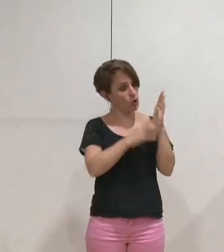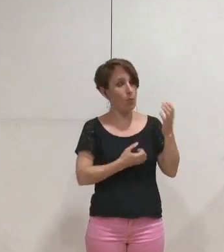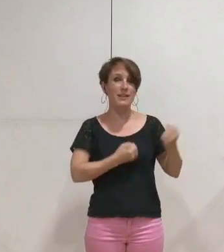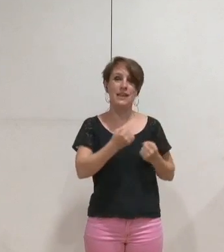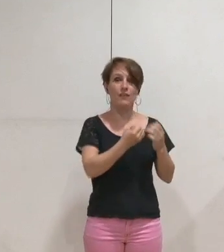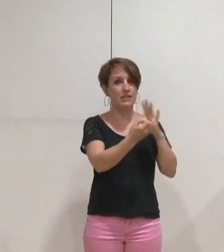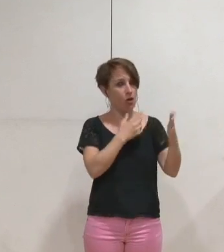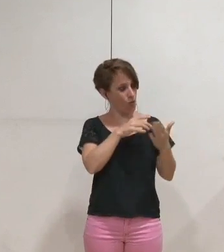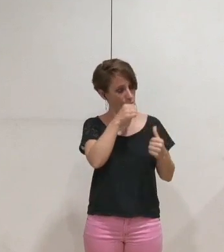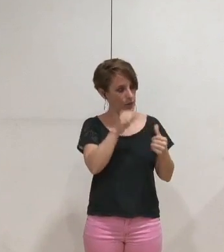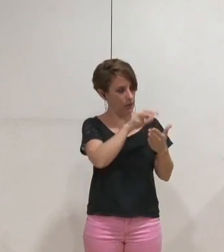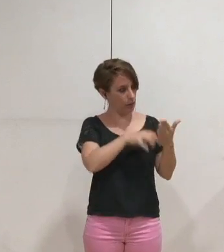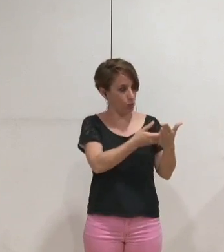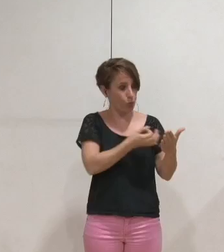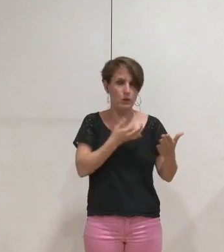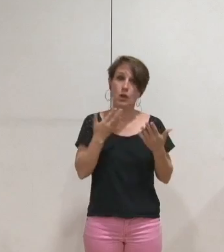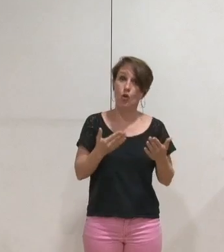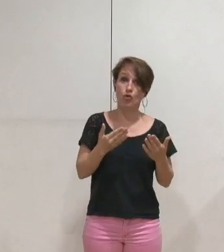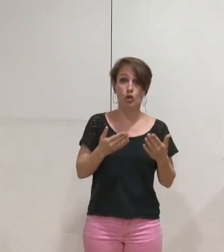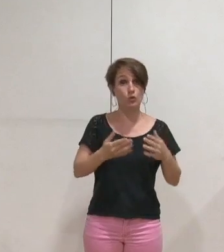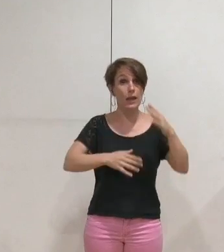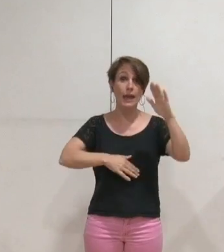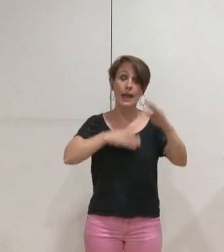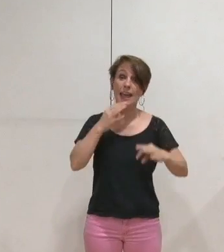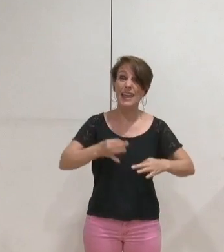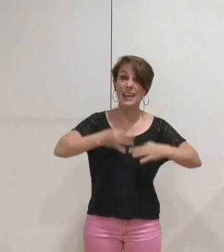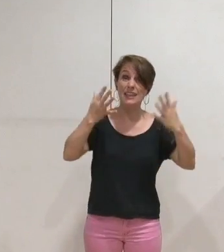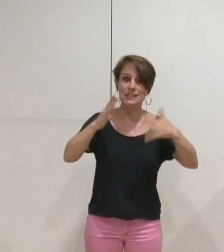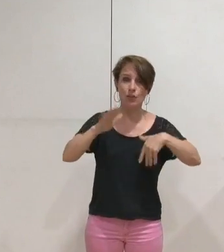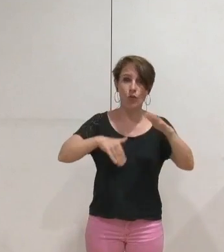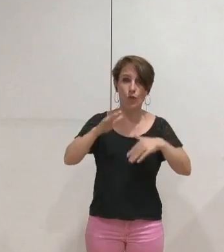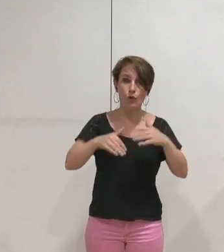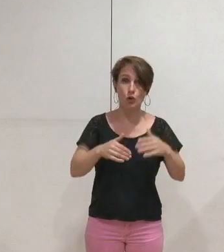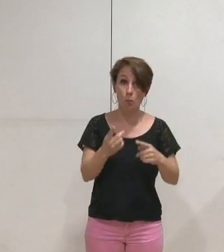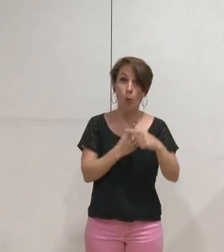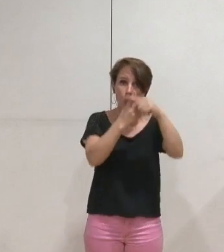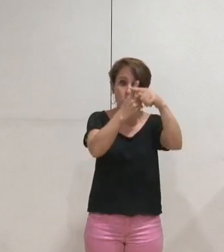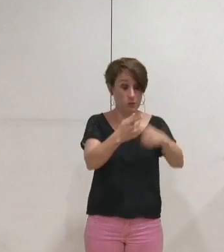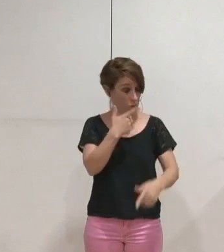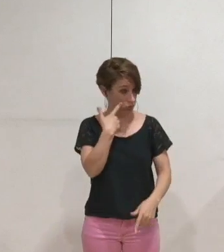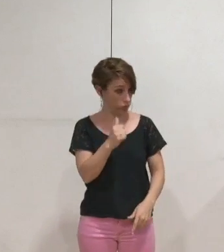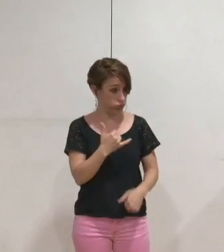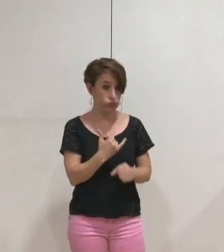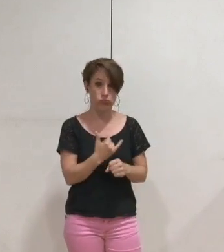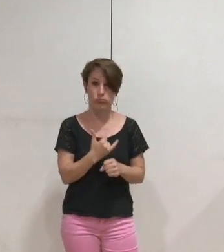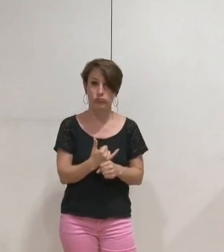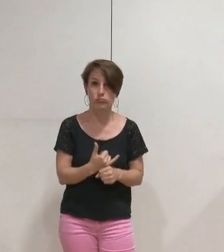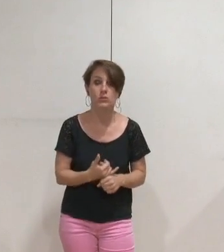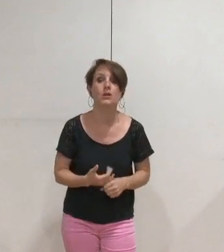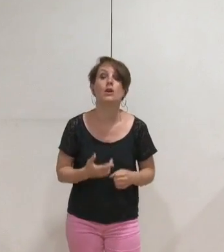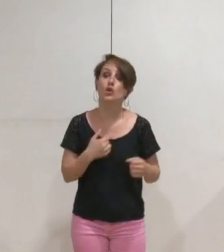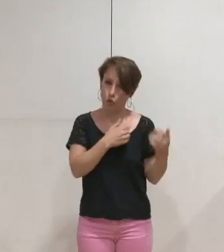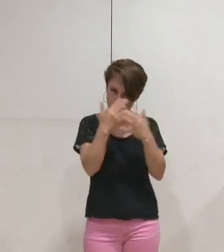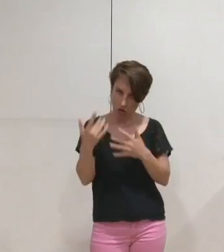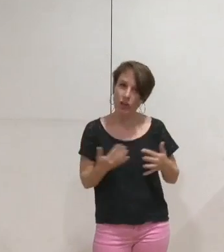nous avons un excédent de fonctionnement positif après couverture des investissements de 2 millions d'euros certes j'ai repris les calculs et certes ce chiffre